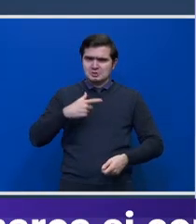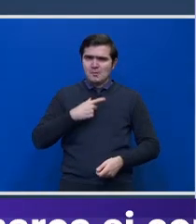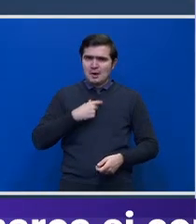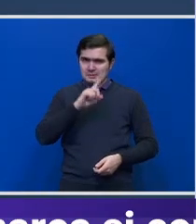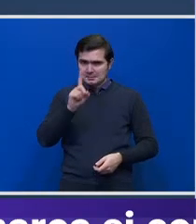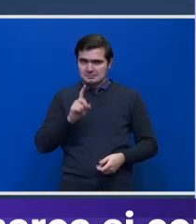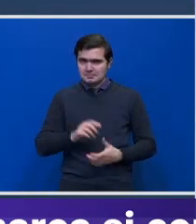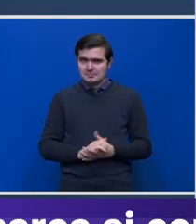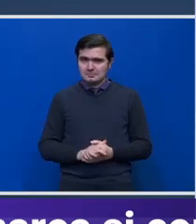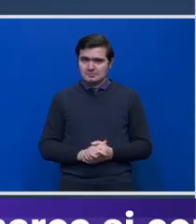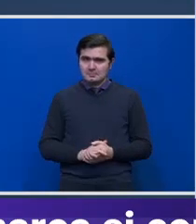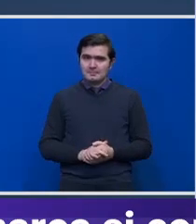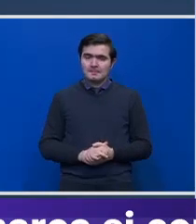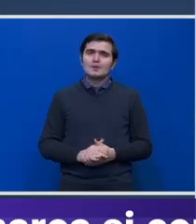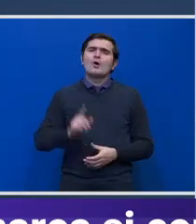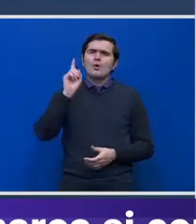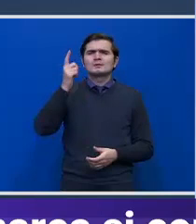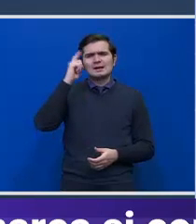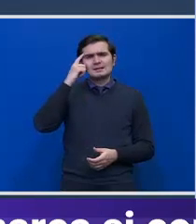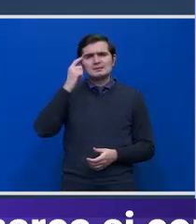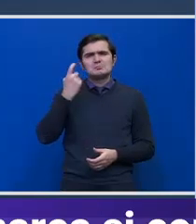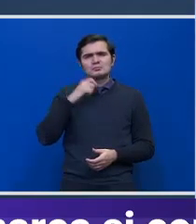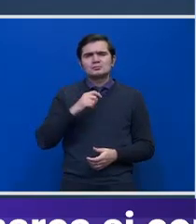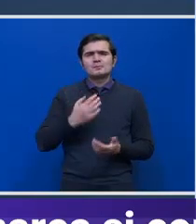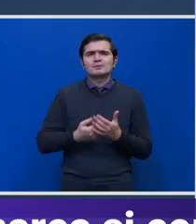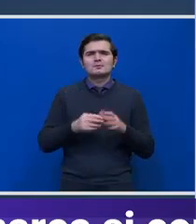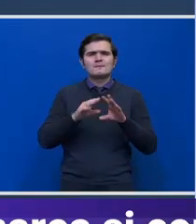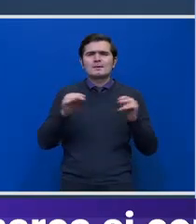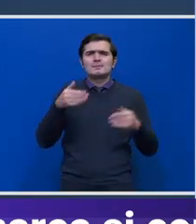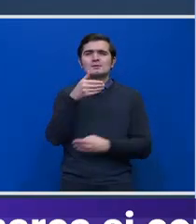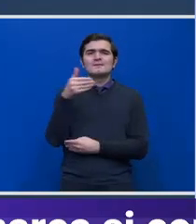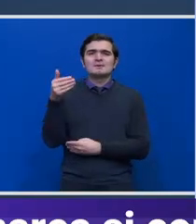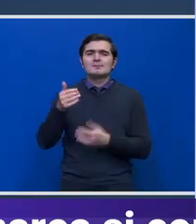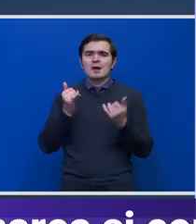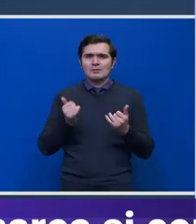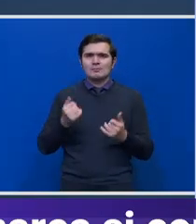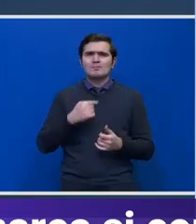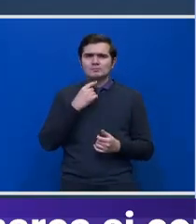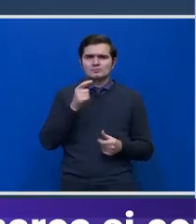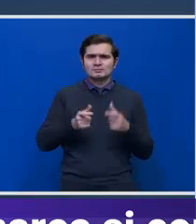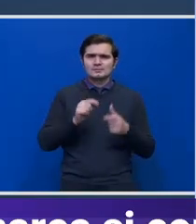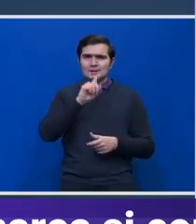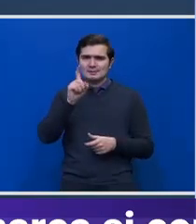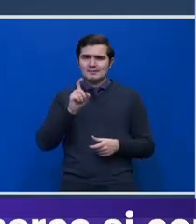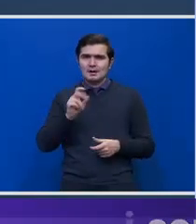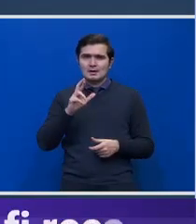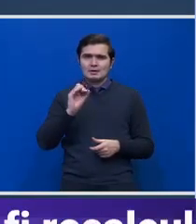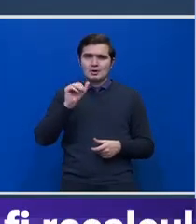lucru? Deci trebuie să gândim că foarte multe companii în momentul de față, exact ce am zis vis-a-vis de